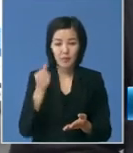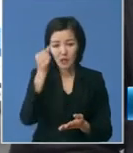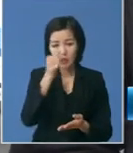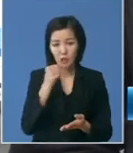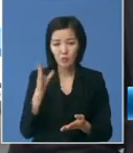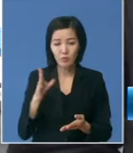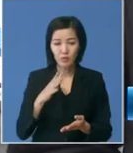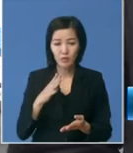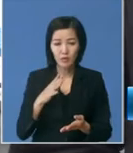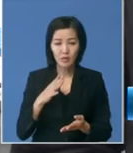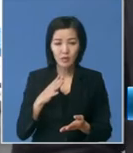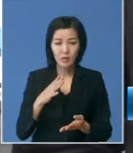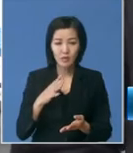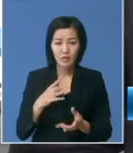болды.